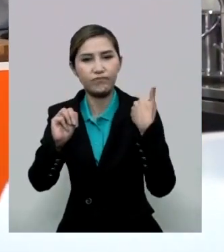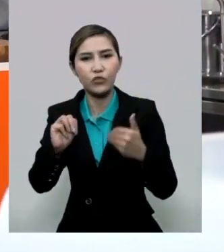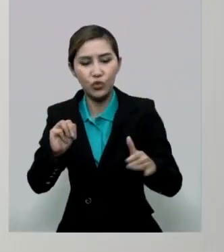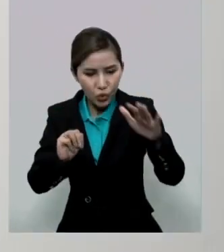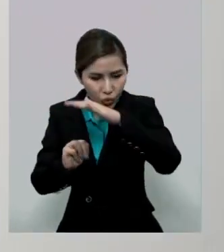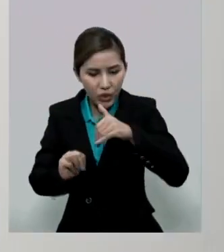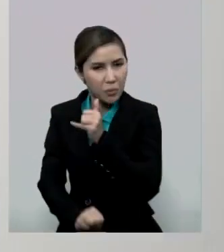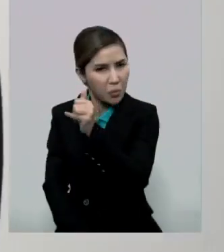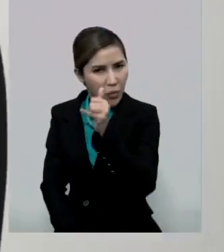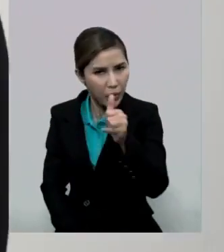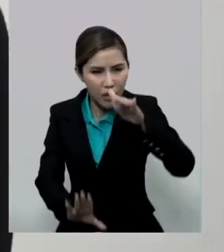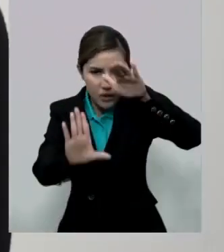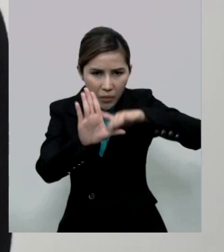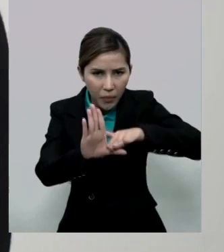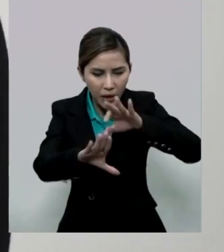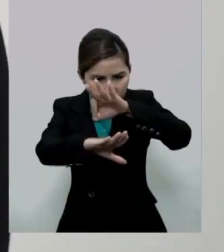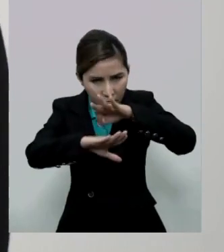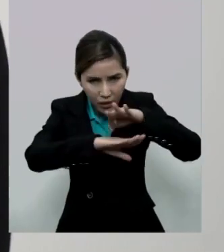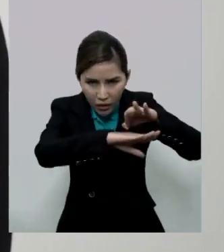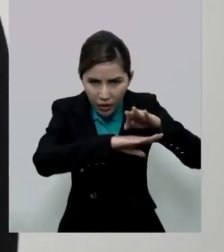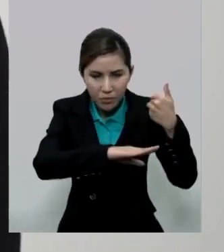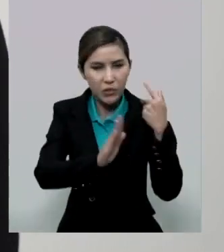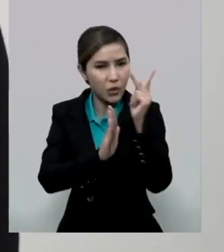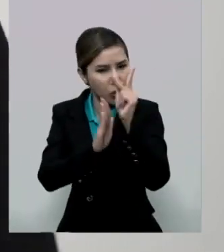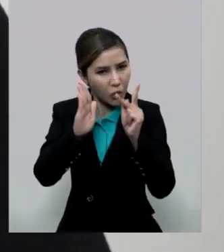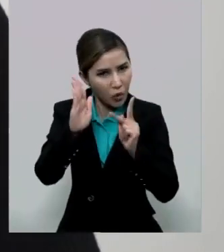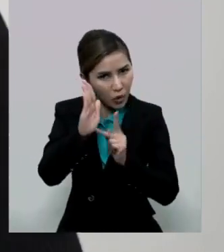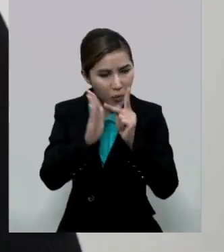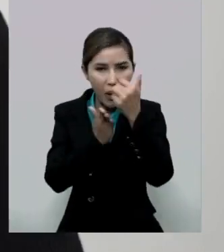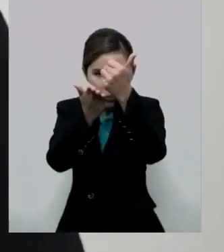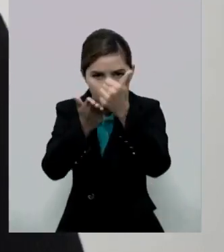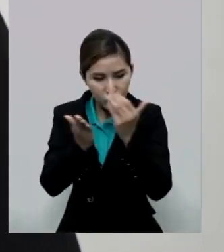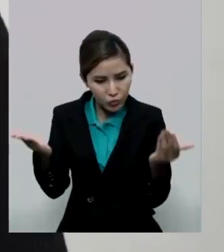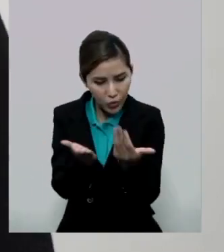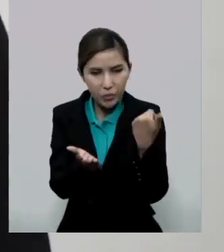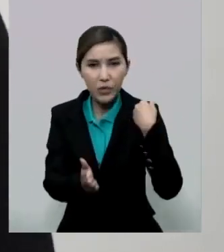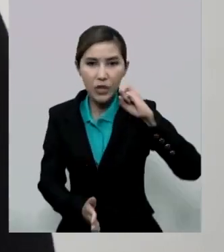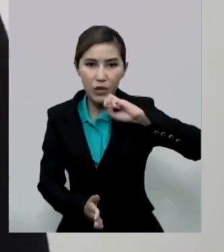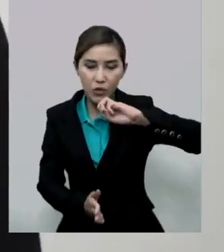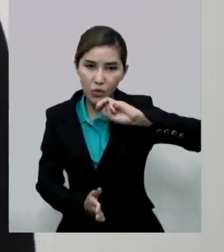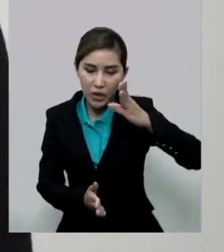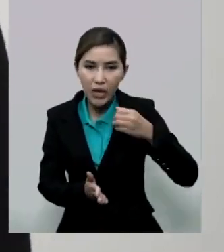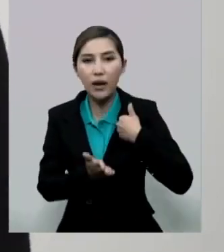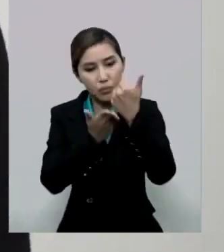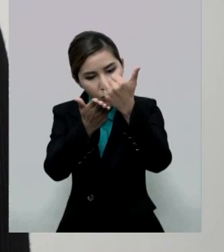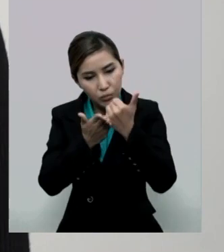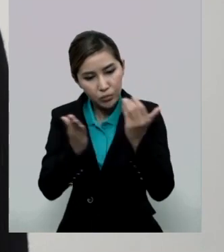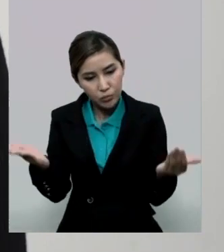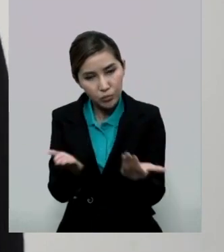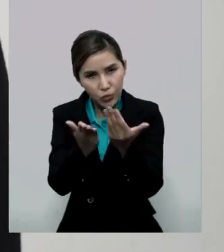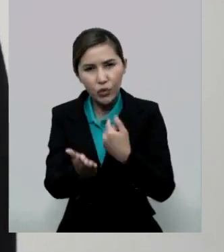ค่ะ ทุกที่ที่เราไปทำถ้าเราจะสมัครตำแหน่งนี้จะต้องมีกฎหมายแบบนี้มารองรับมีสวัสดิการแบบนี้อะไรแบ